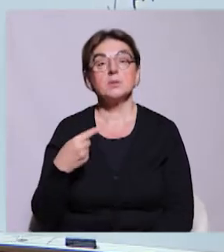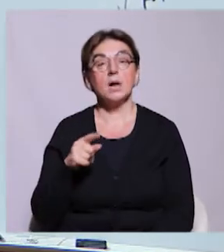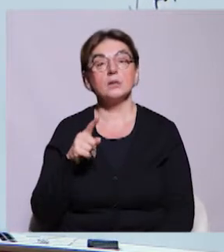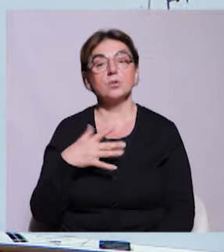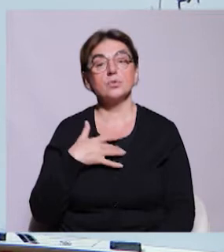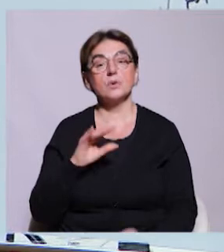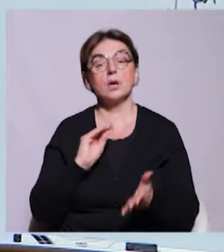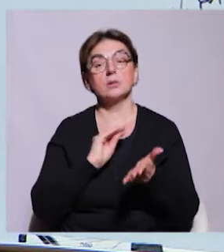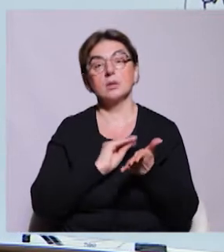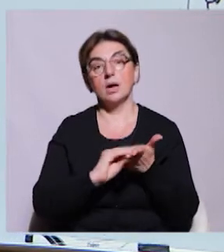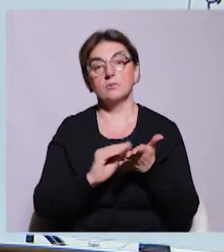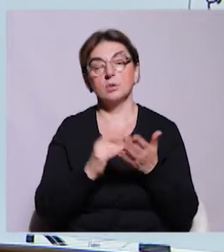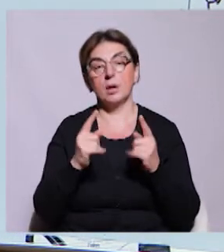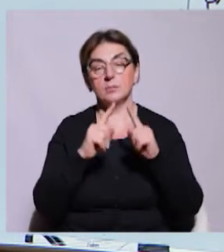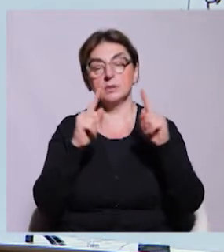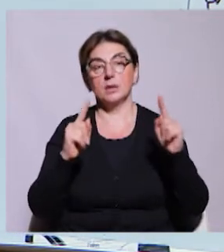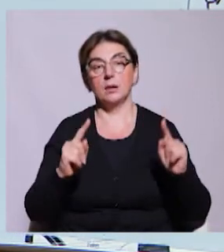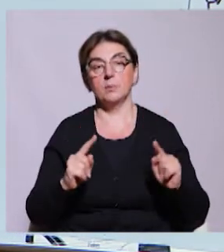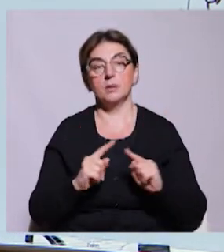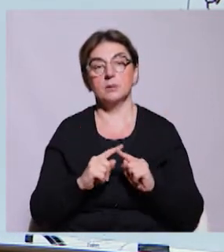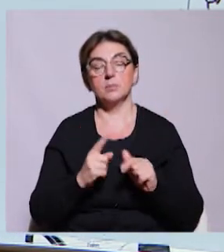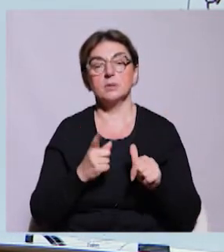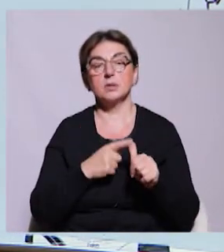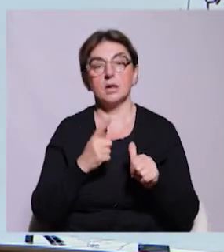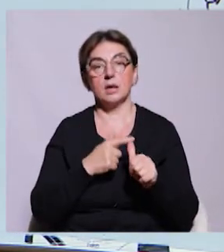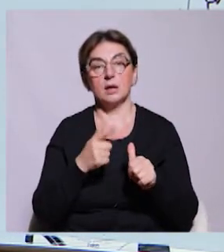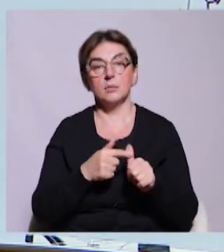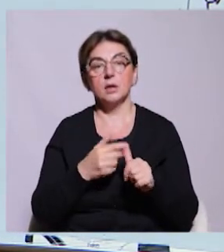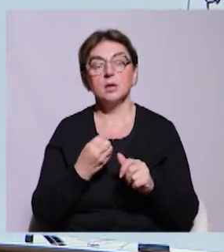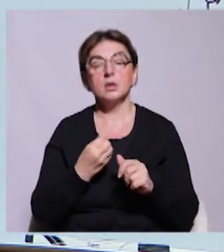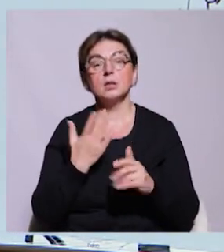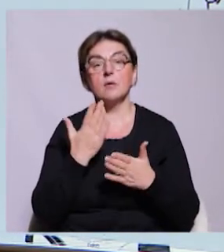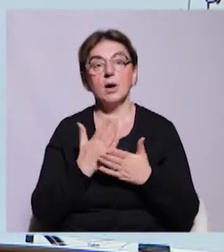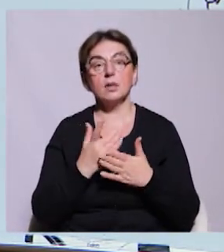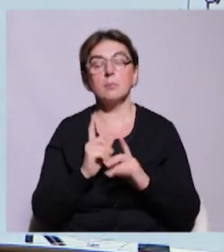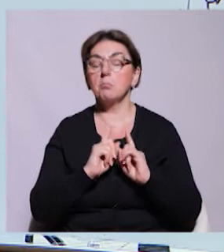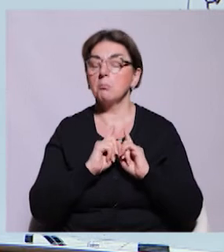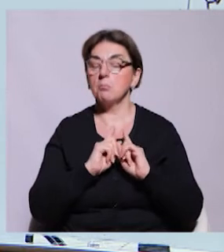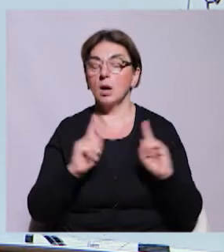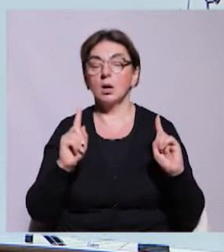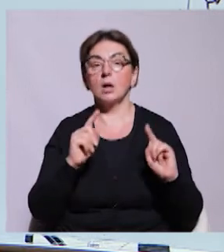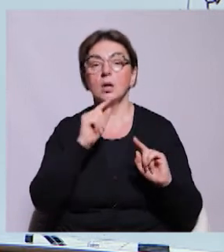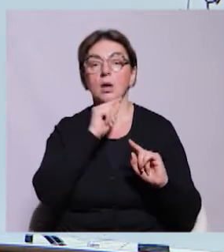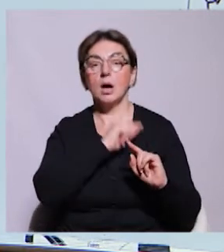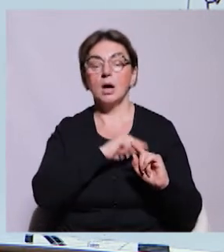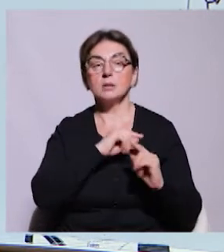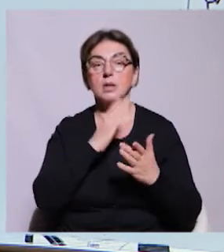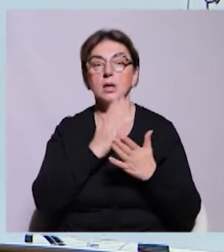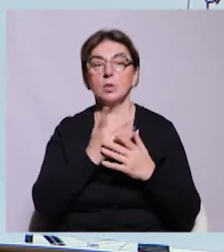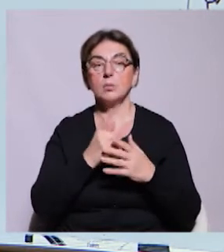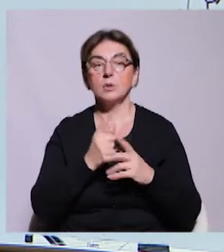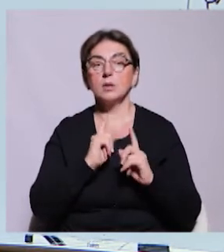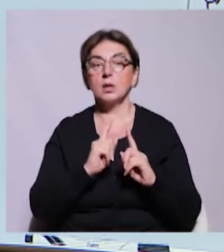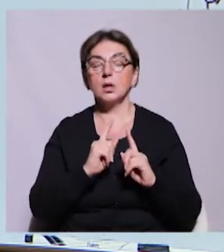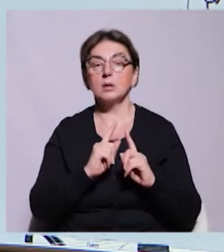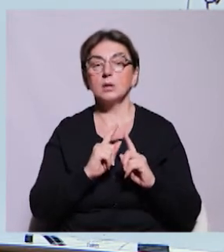იმის გარდა რომ ჩვენ დღეს აღწერეთ და ჩვენ დაფაზე წერია დასახელებები, ამის გარდა კიდევ ერთი უნიკალური მეთოდი არსებობს